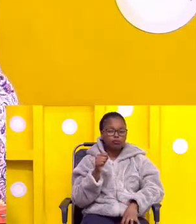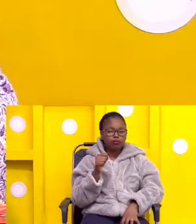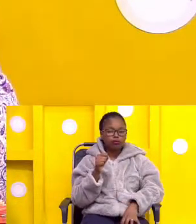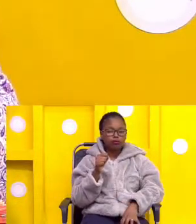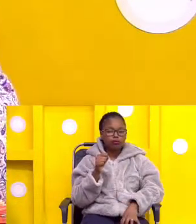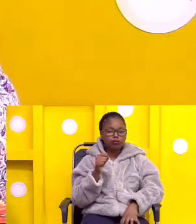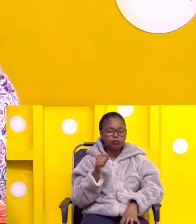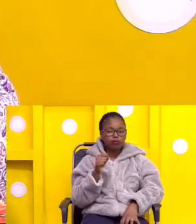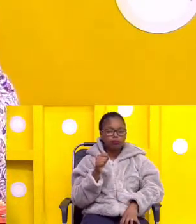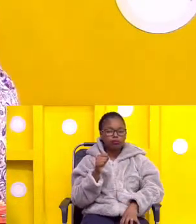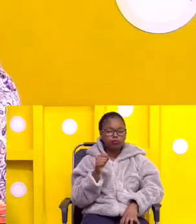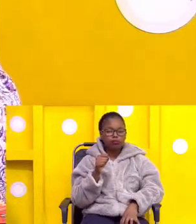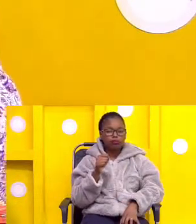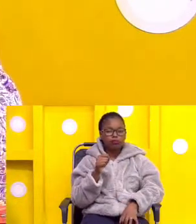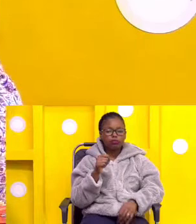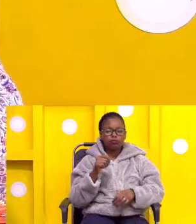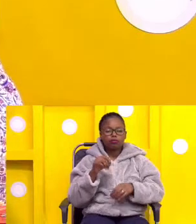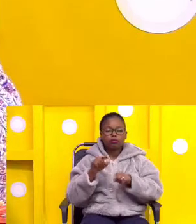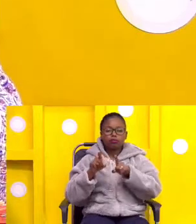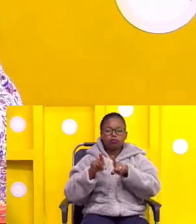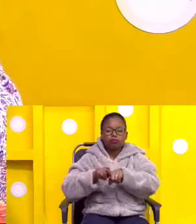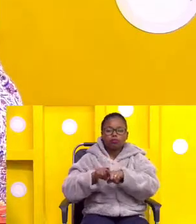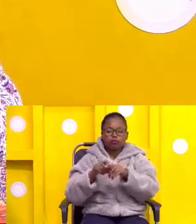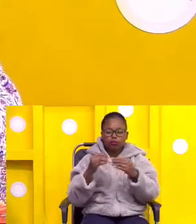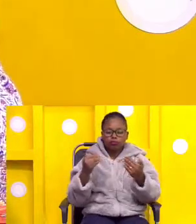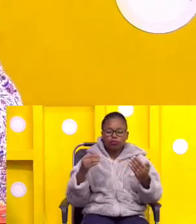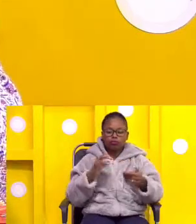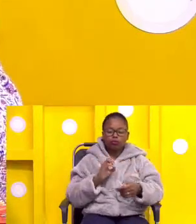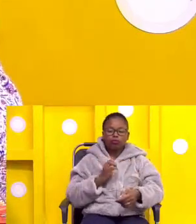ciana citwo na hĩndĩ ya ng'aragu itikahũta